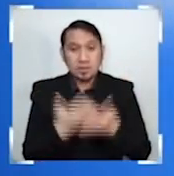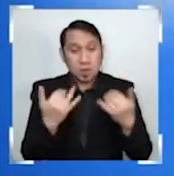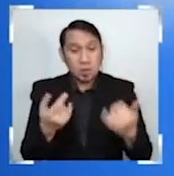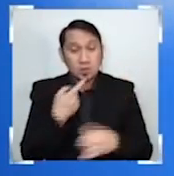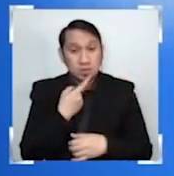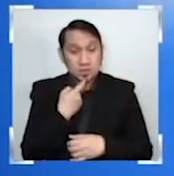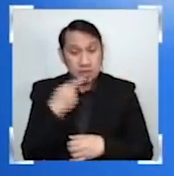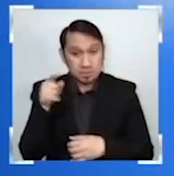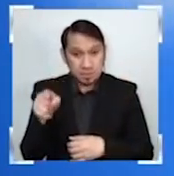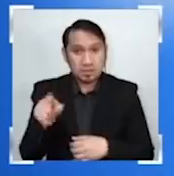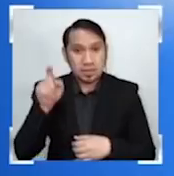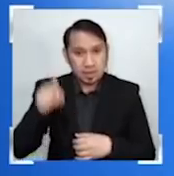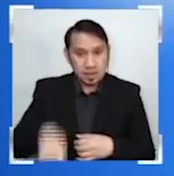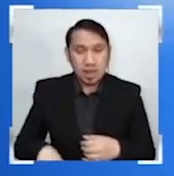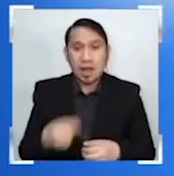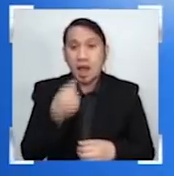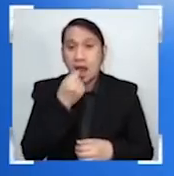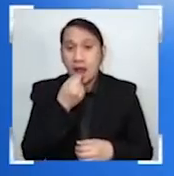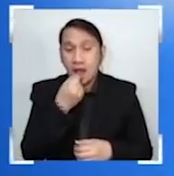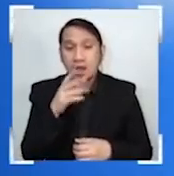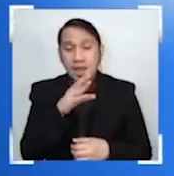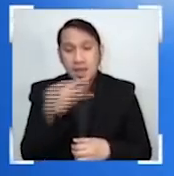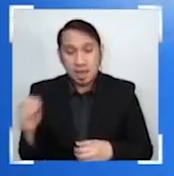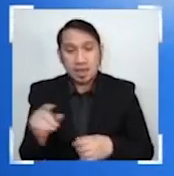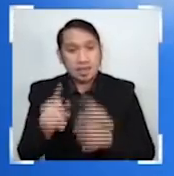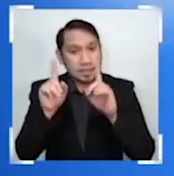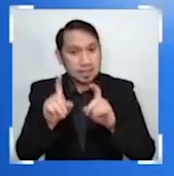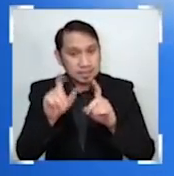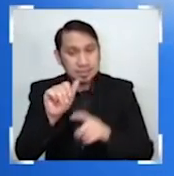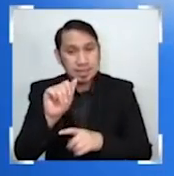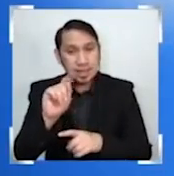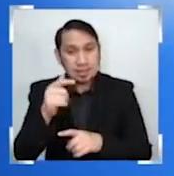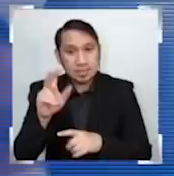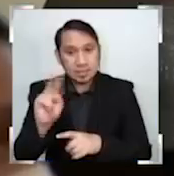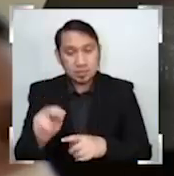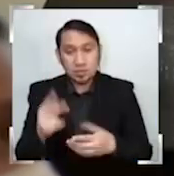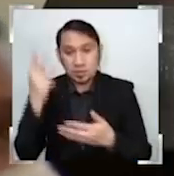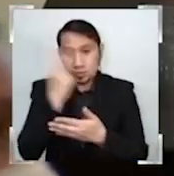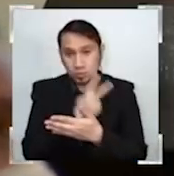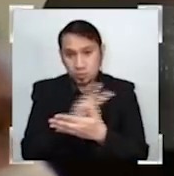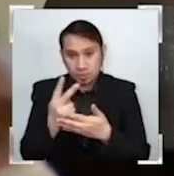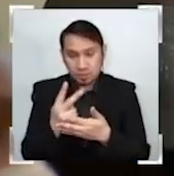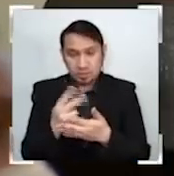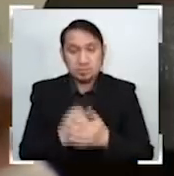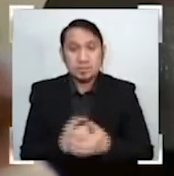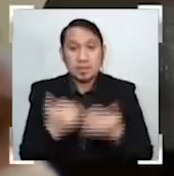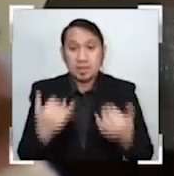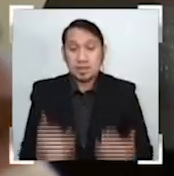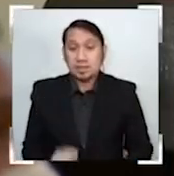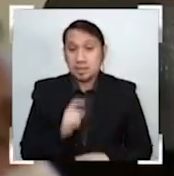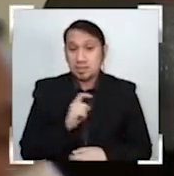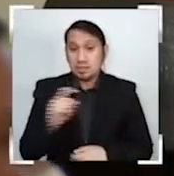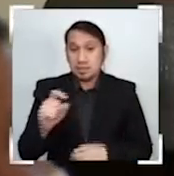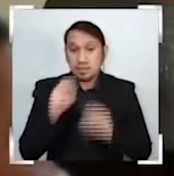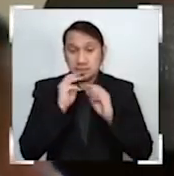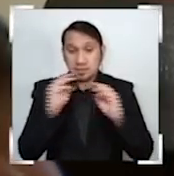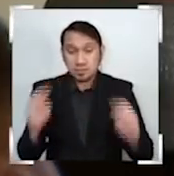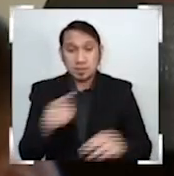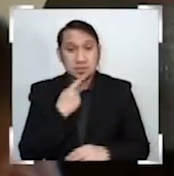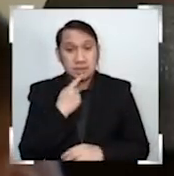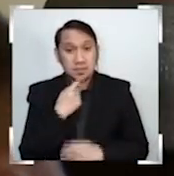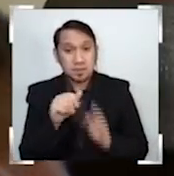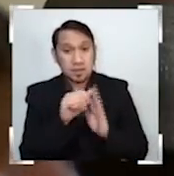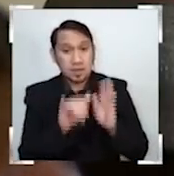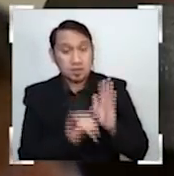sa RT-PCR o antigen testing ang hindi bakunado kada 2 linggo. Sa isang text message, sinabi ni Atty. Acosta na wala pa